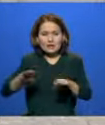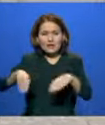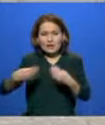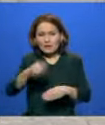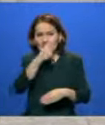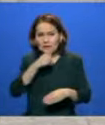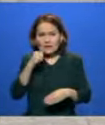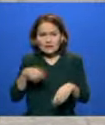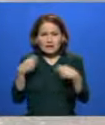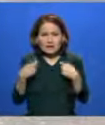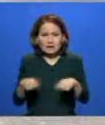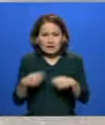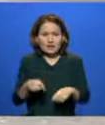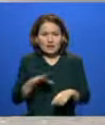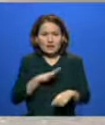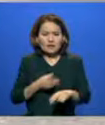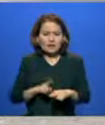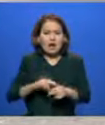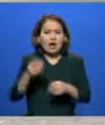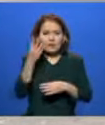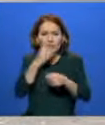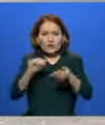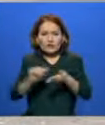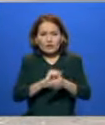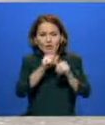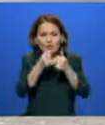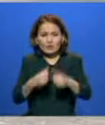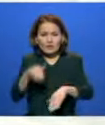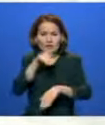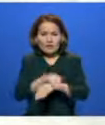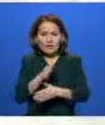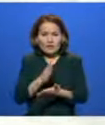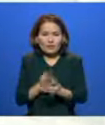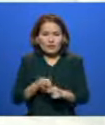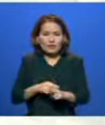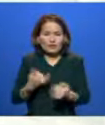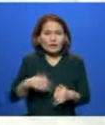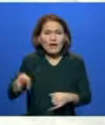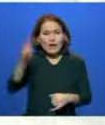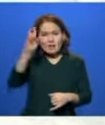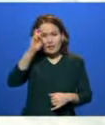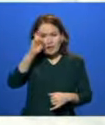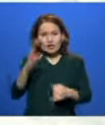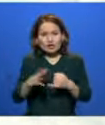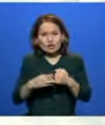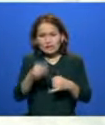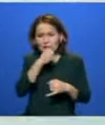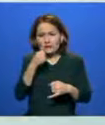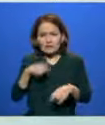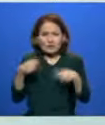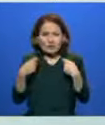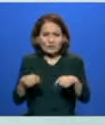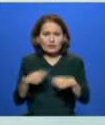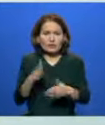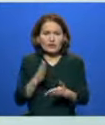шықты. Жергілікті әкімдік рұқсат берген кезде көкжиде жер асты суларының мемлекетпен қорғалатын ескермеген. Сонда қала ішімен